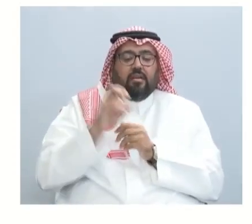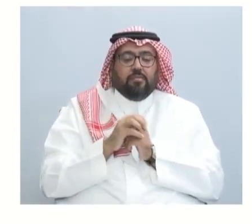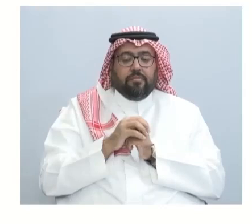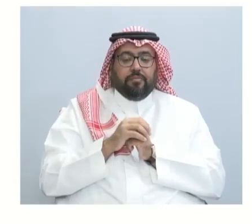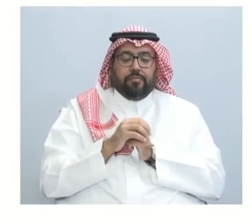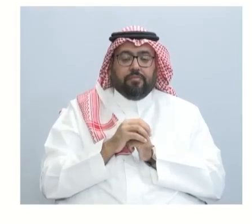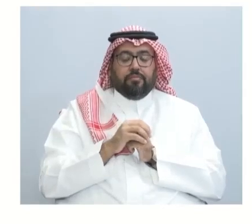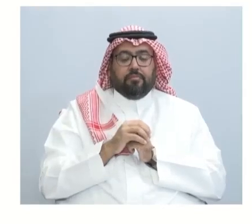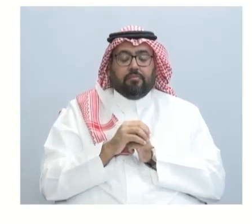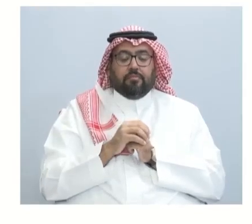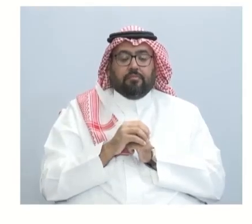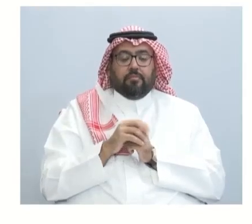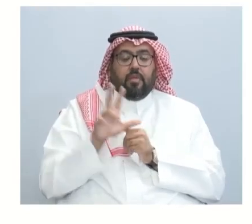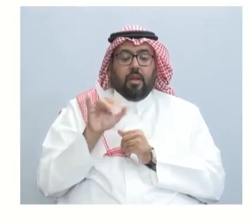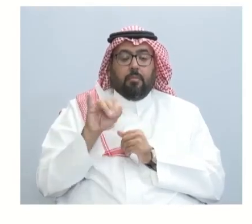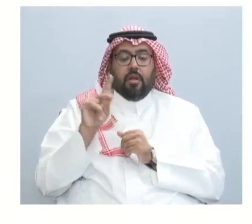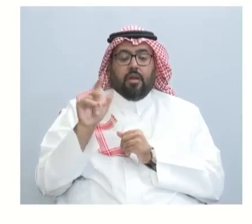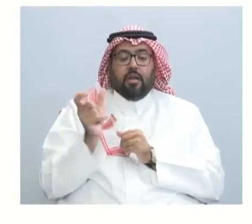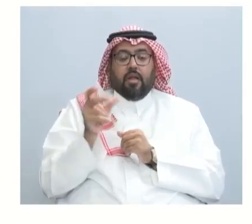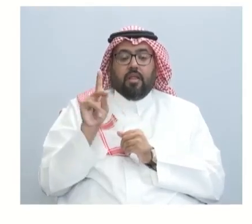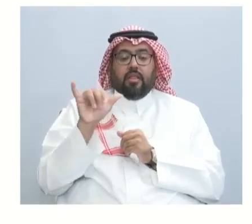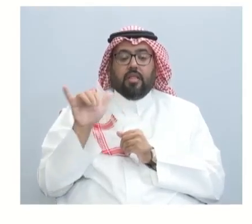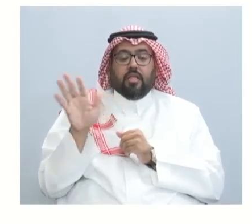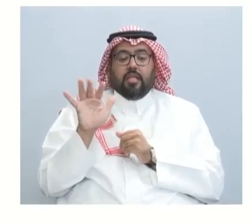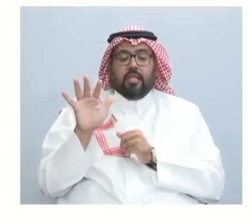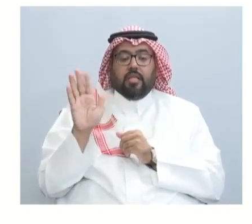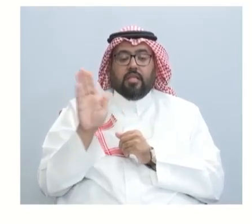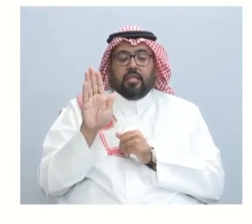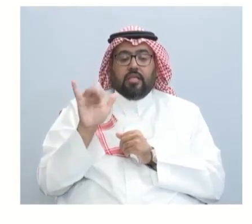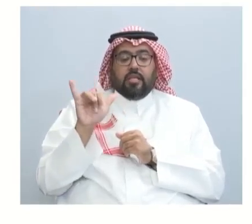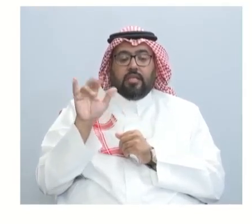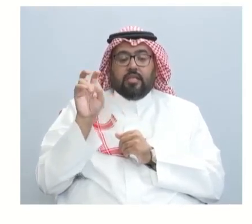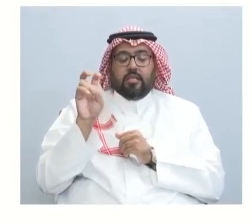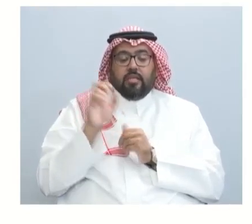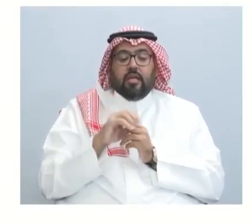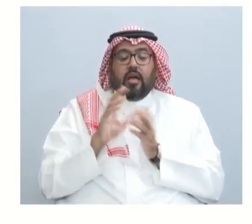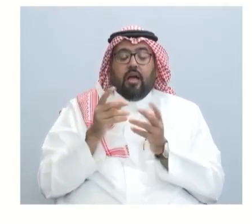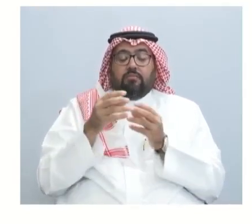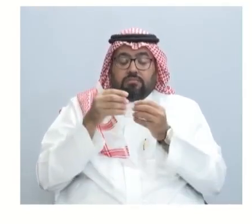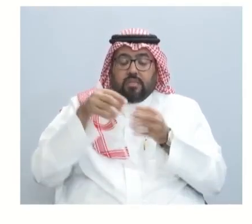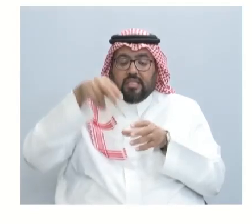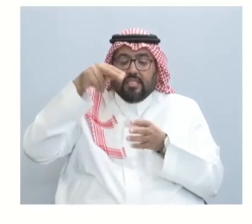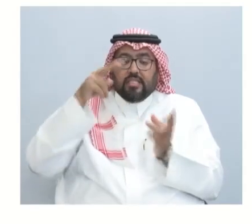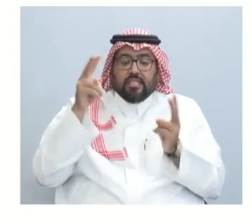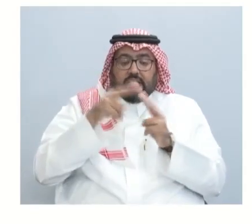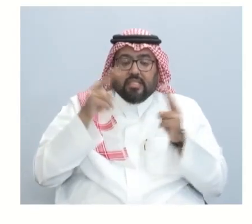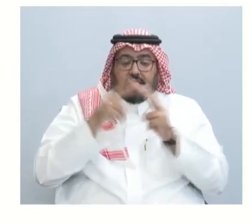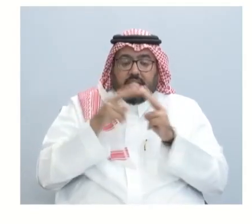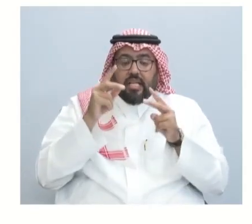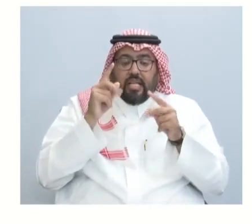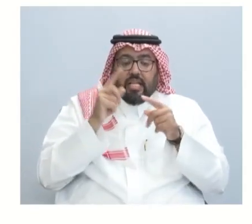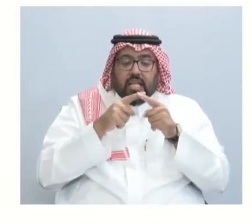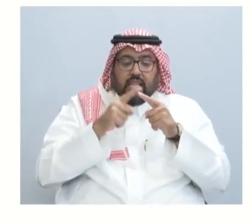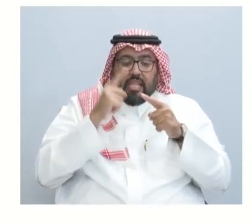او تستخدم المغناطيس عاده لفصل بعض المواد التي يجذبها ذلك